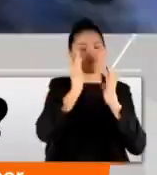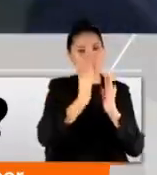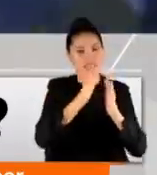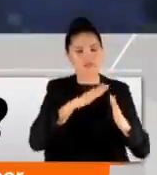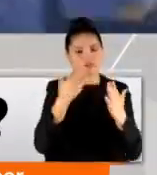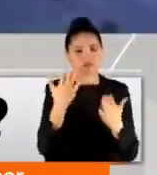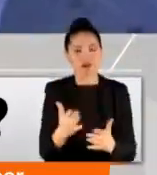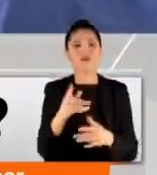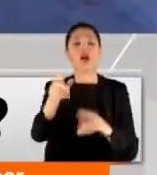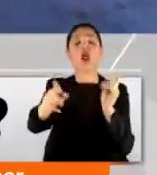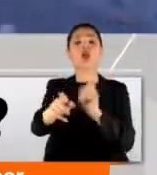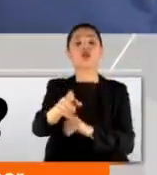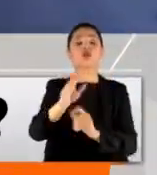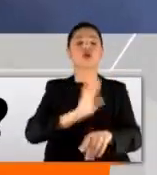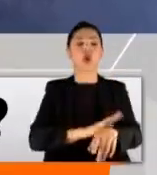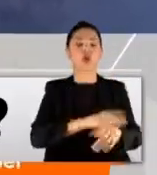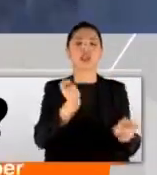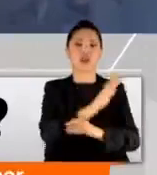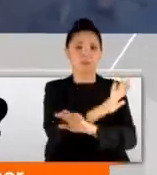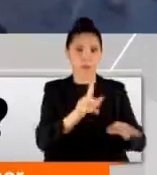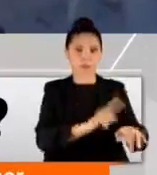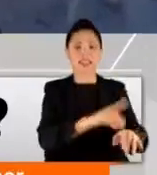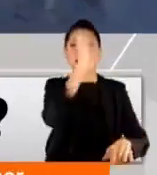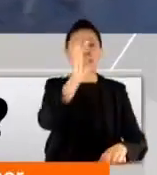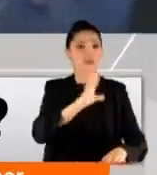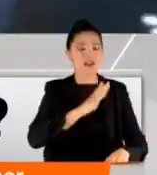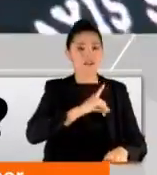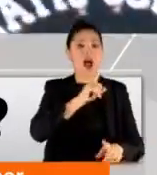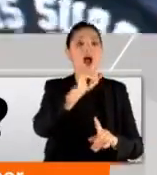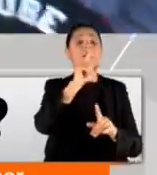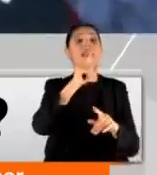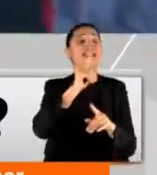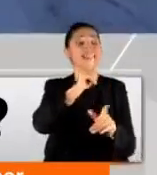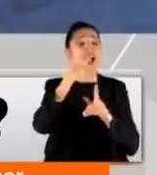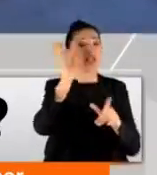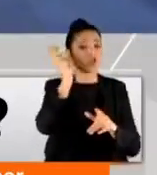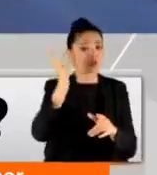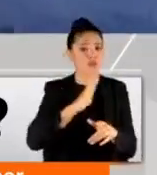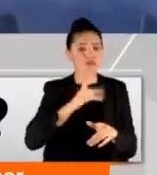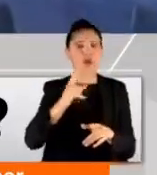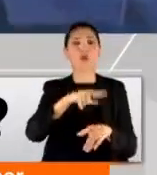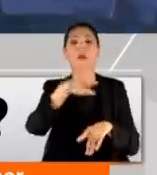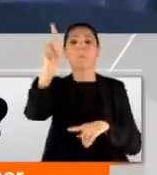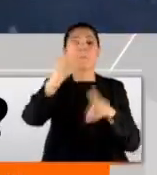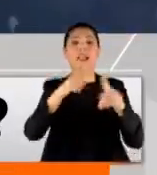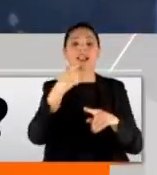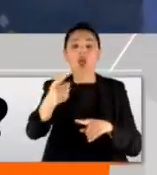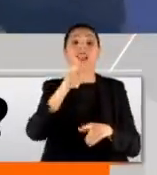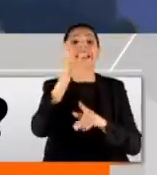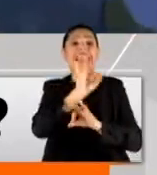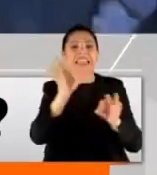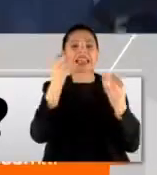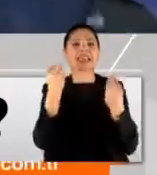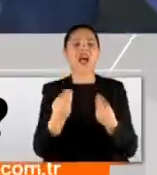devam ediyor. Soldaki çalışmalar tamamlandı. Kimse var mı seslerini duyuyorsunuz? Zaman zaman burada sessizlik hisleniyor. Şu ana kadar